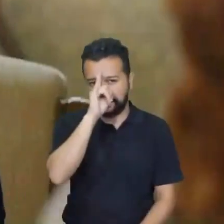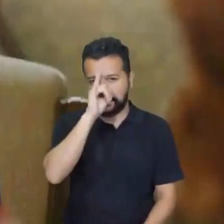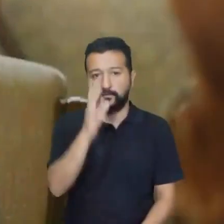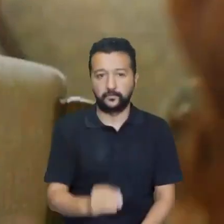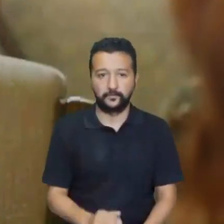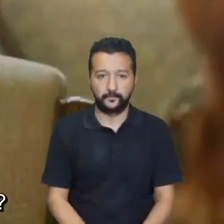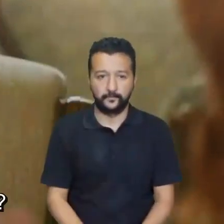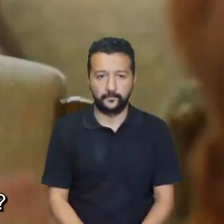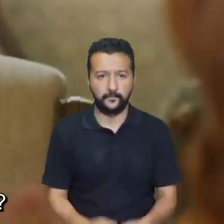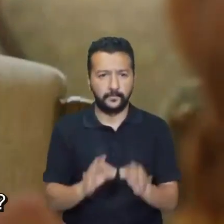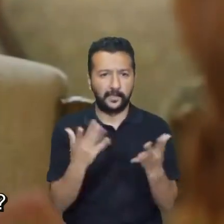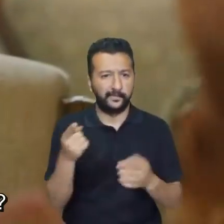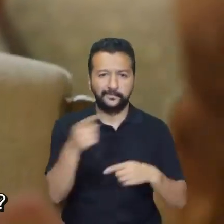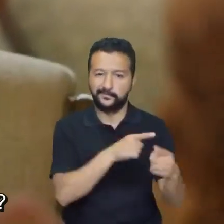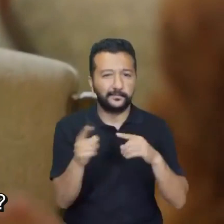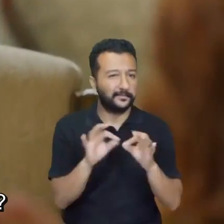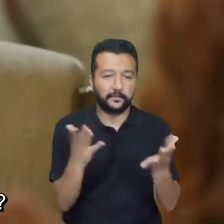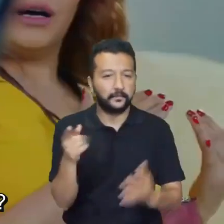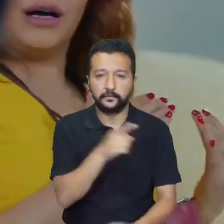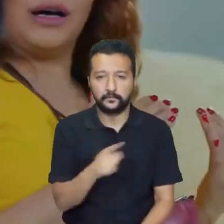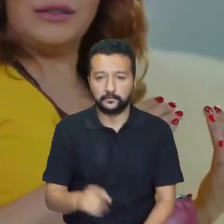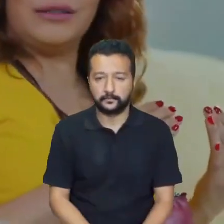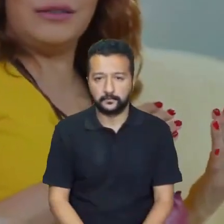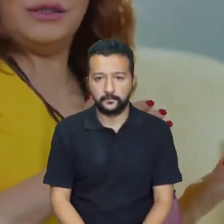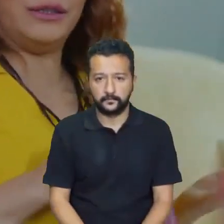çatlayacak. Ayşen'le işaretleşiyorlar. Ne işaretleşiyorsunuz siz?